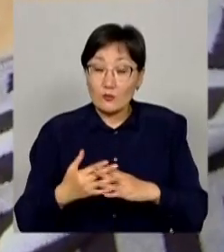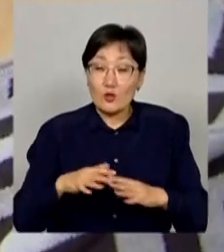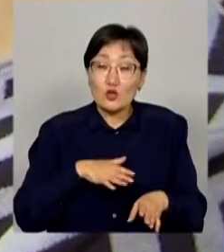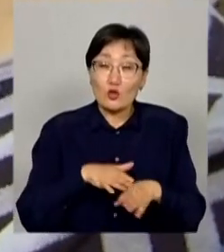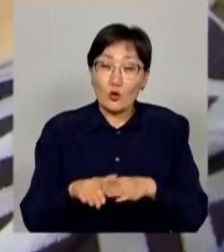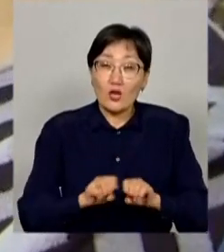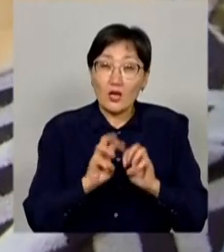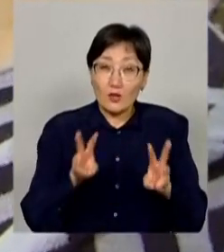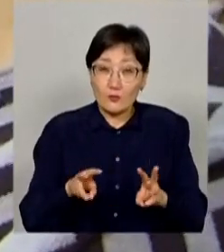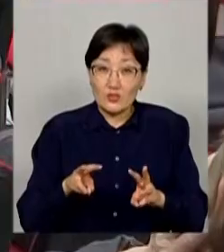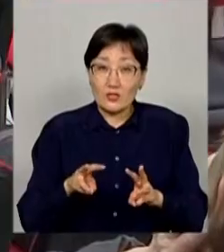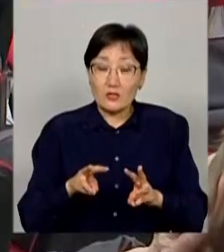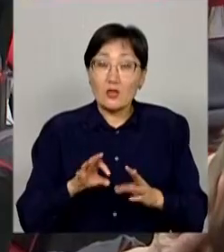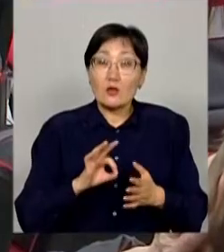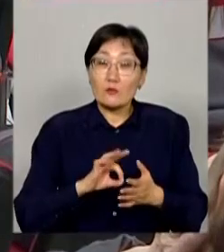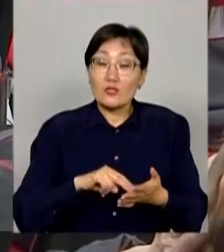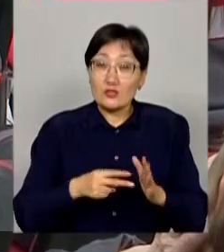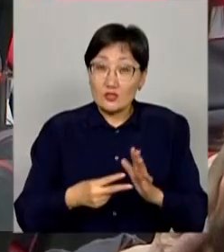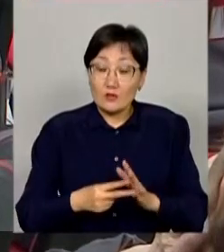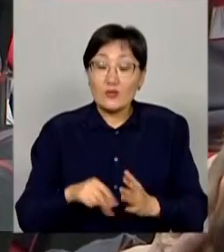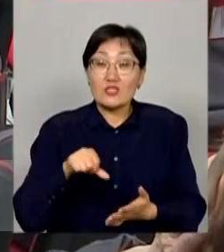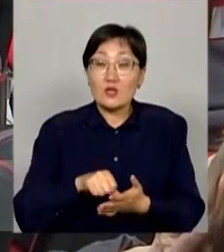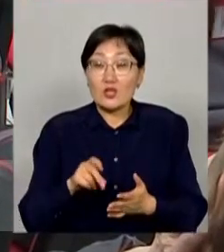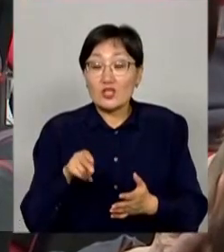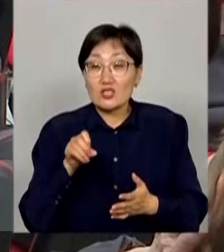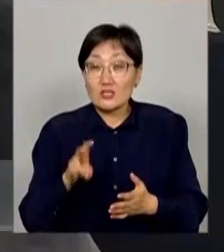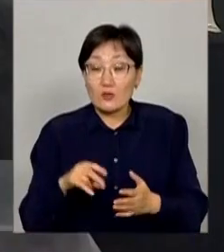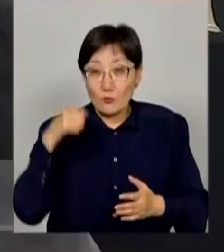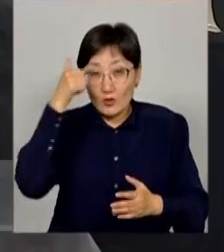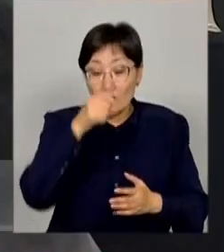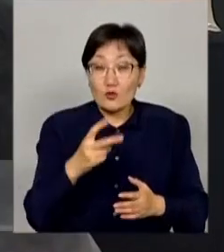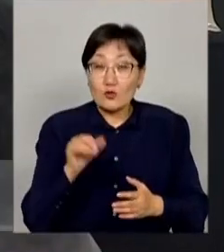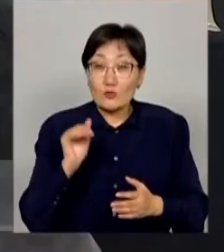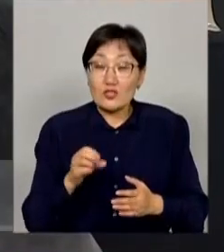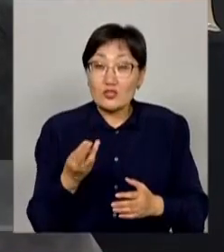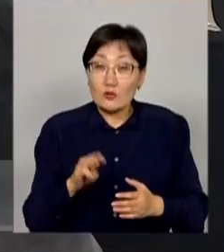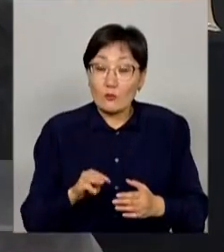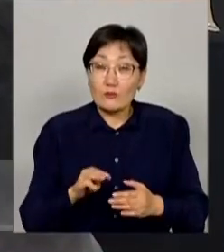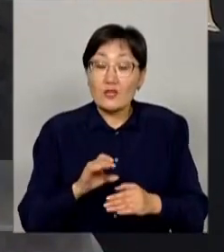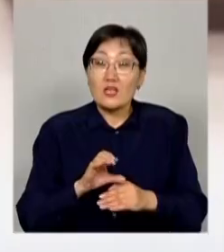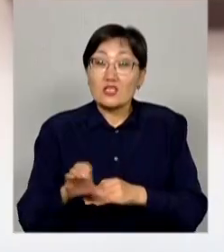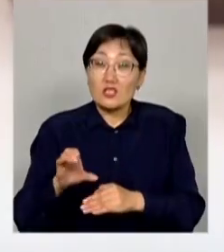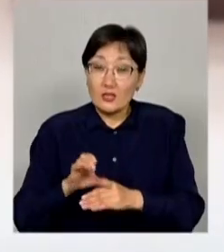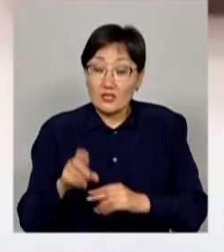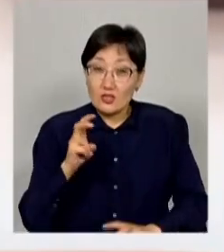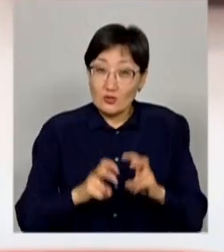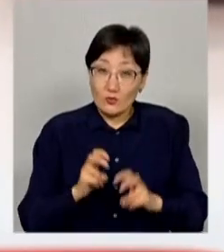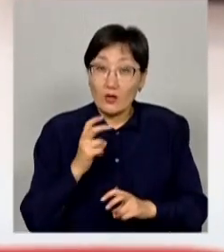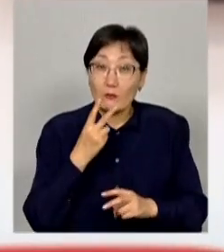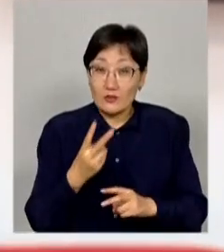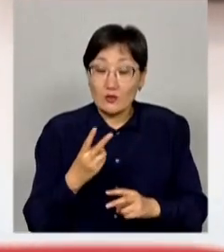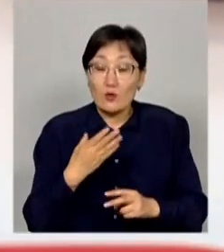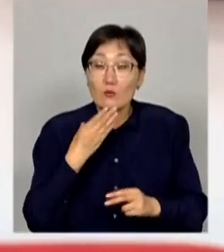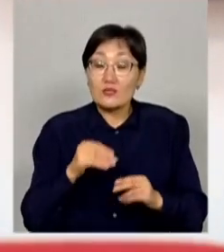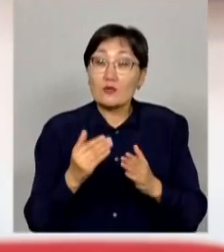толық қамтуды мақсат еттік. Ал президенттікке үміткер Мейрам Қажыкен жылына 200 мың тоннадан астам рельс шығаратын зауытқа барды. Қызметкерлерге өз